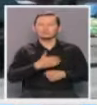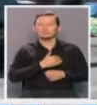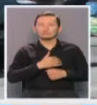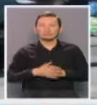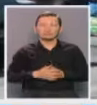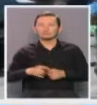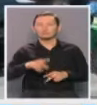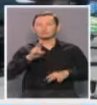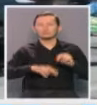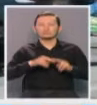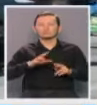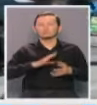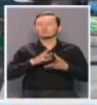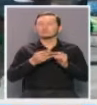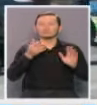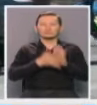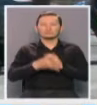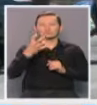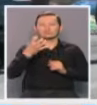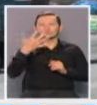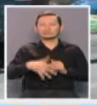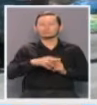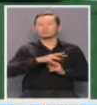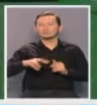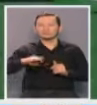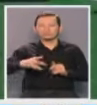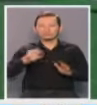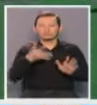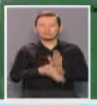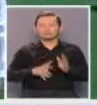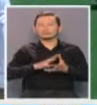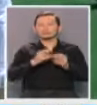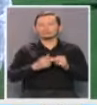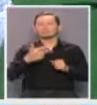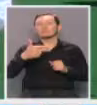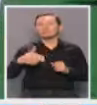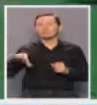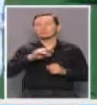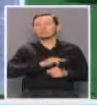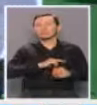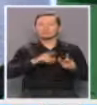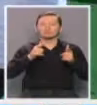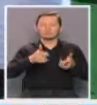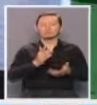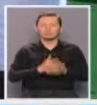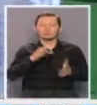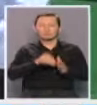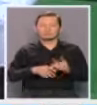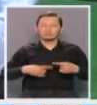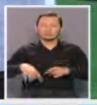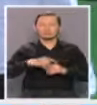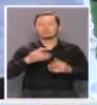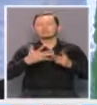На строительство объекта было затрачено 450 миллионов тенге. Трудоустроено около 30 местных жителей. Планируется проведение